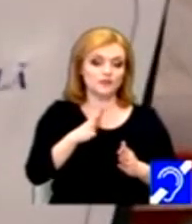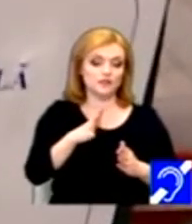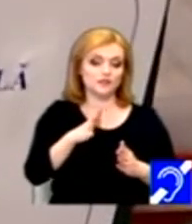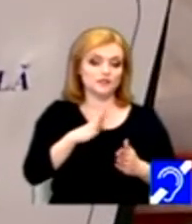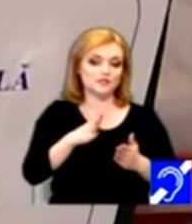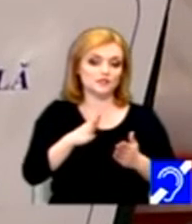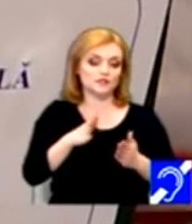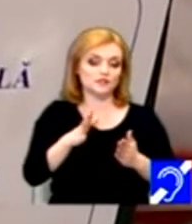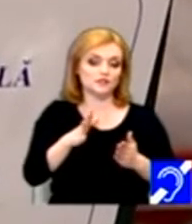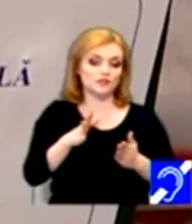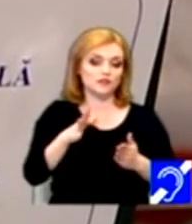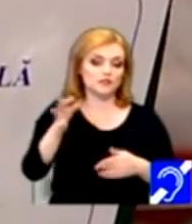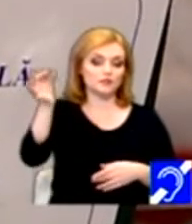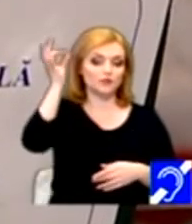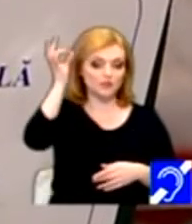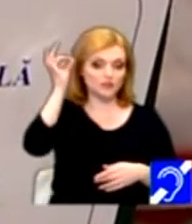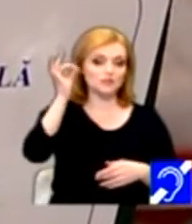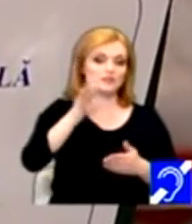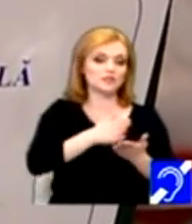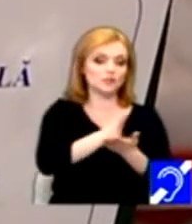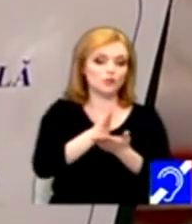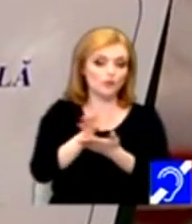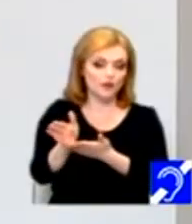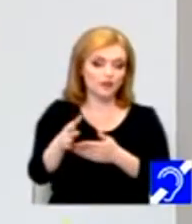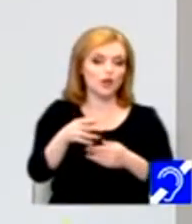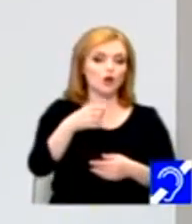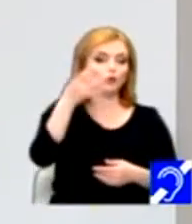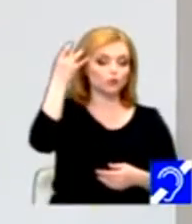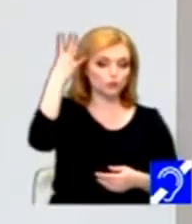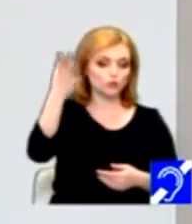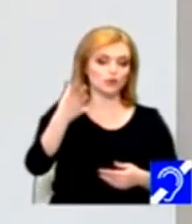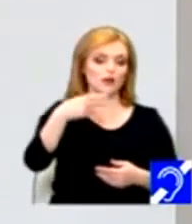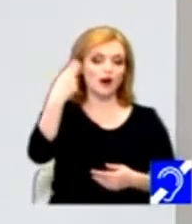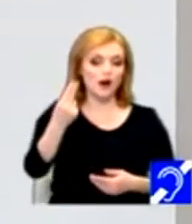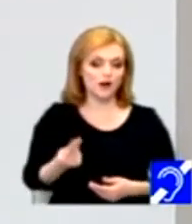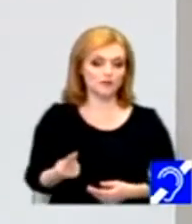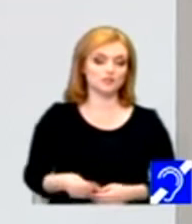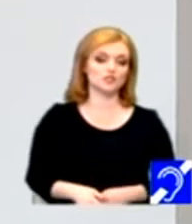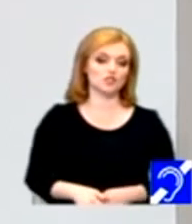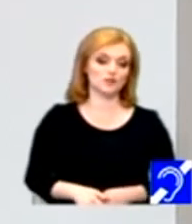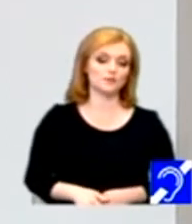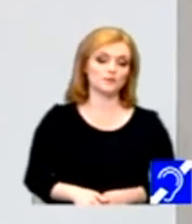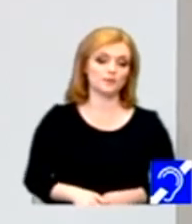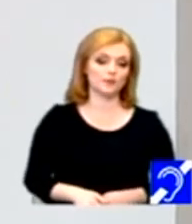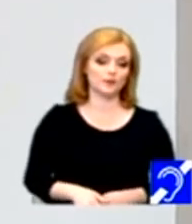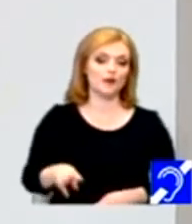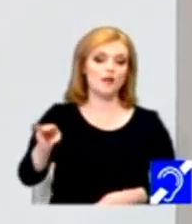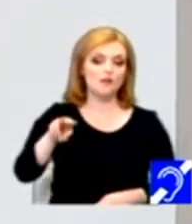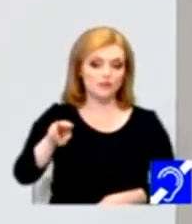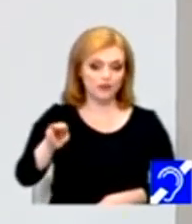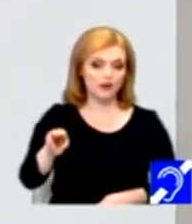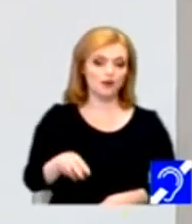Monedele comemorative și jubiliare constituie un document prețios despre realitățile economice, artistice,